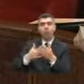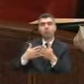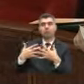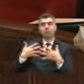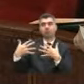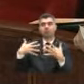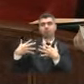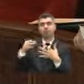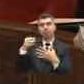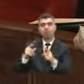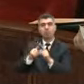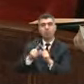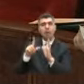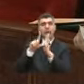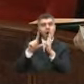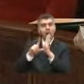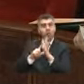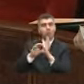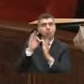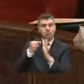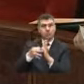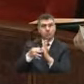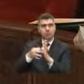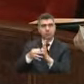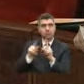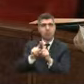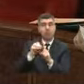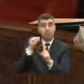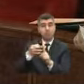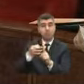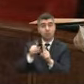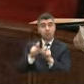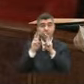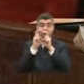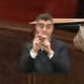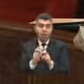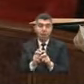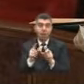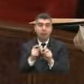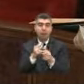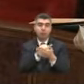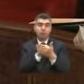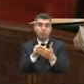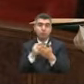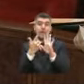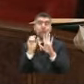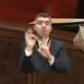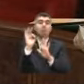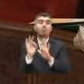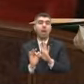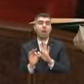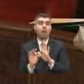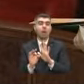فالآن القانون يسمح المواطن بالاستهلاك. كلفة التكنولوجيا تراجعت بشكل كبير إلى حوالي 70% أحيانا،